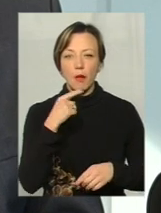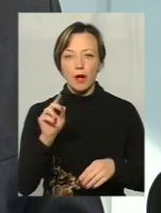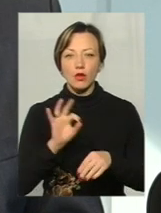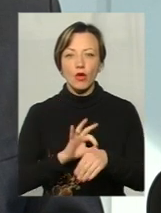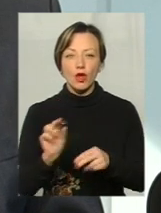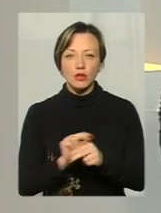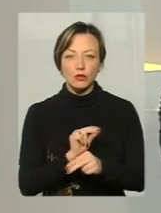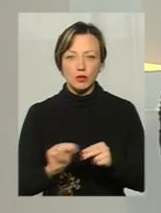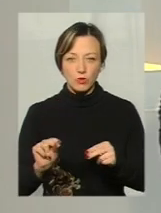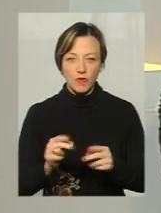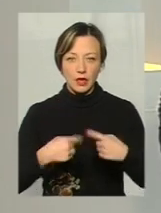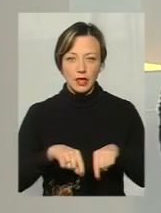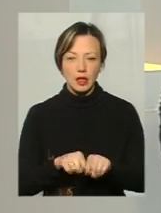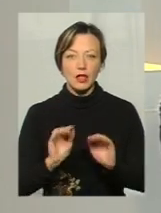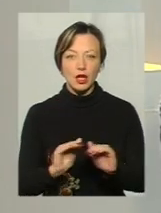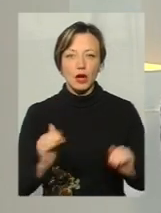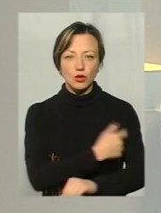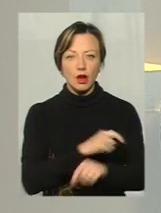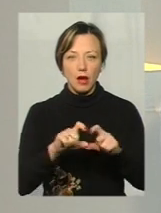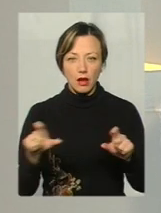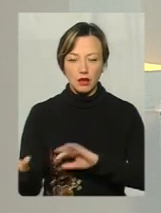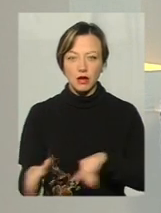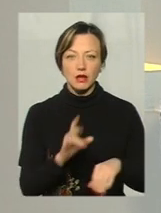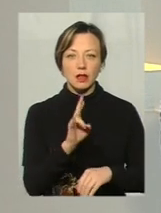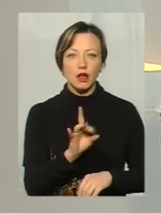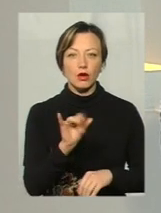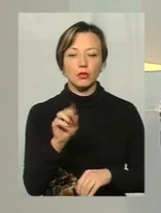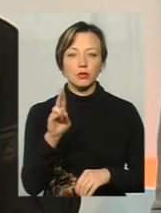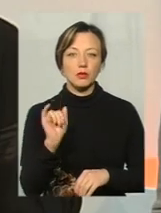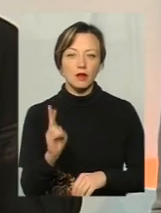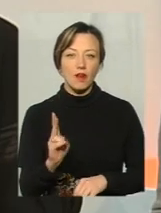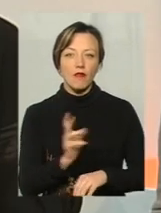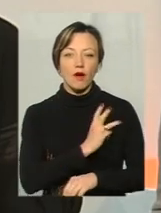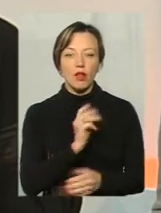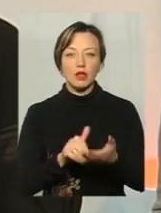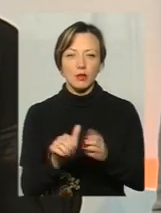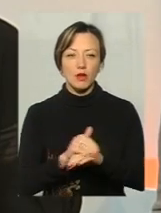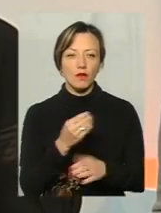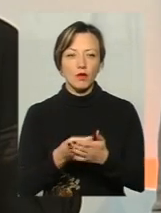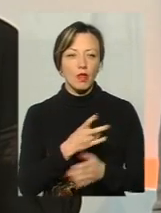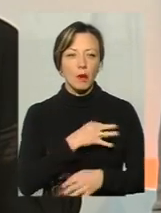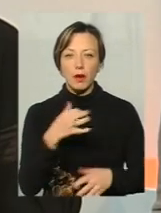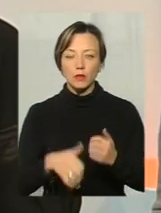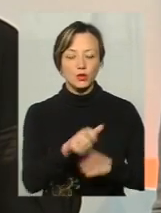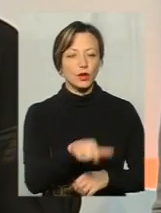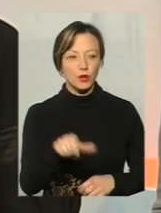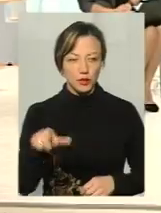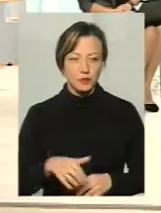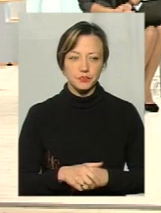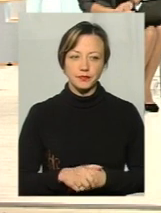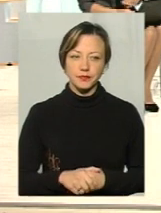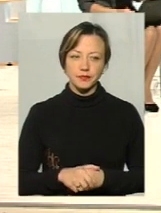обласної дитячої лікарні. Та Наталія Гудик, волонтер благодійного фонду «Небайдужі люди». Мої